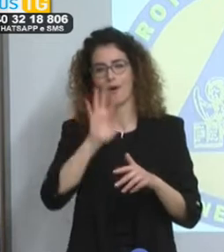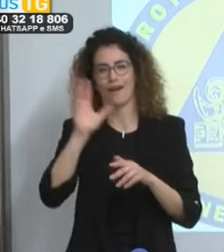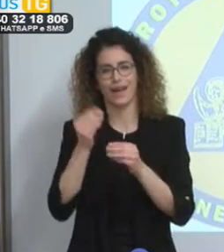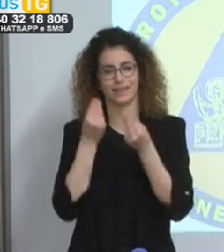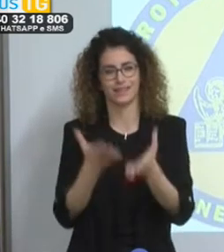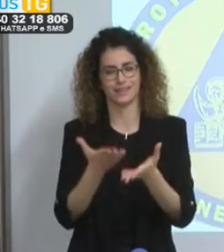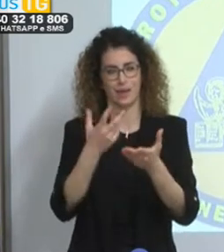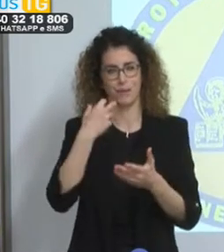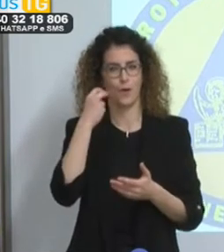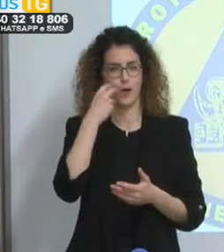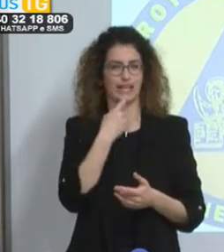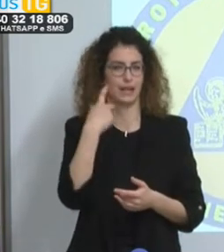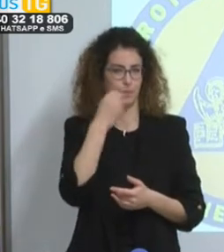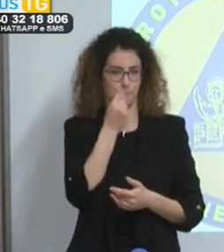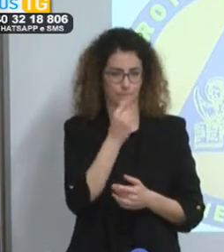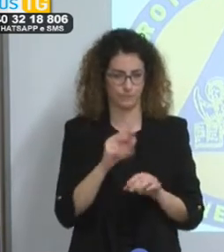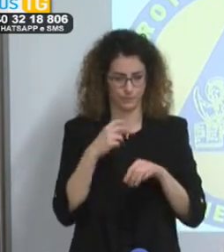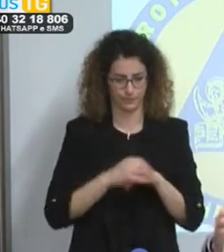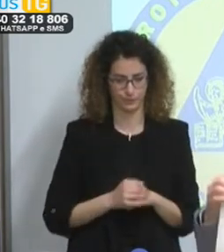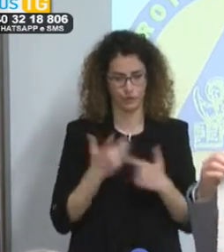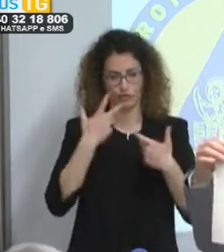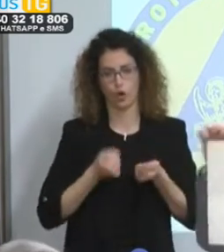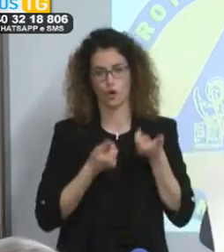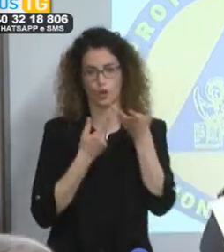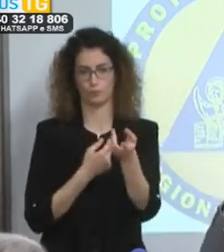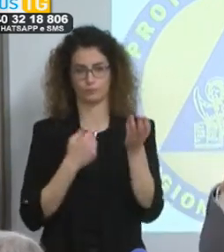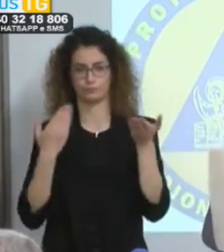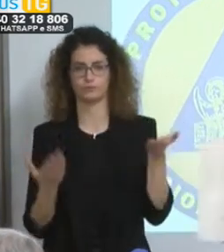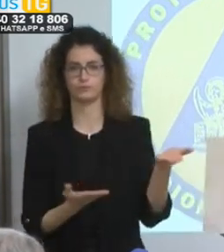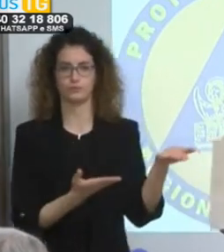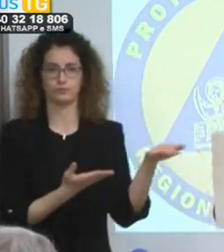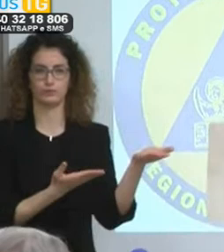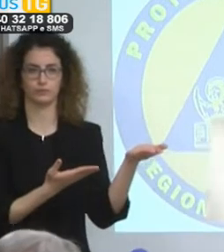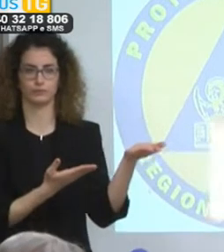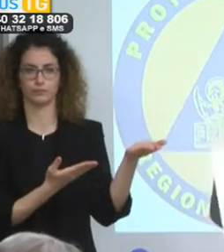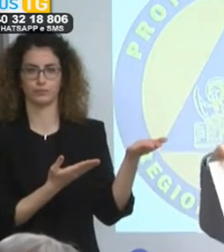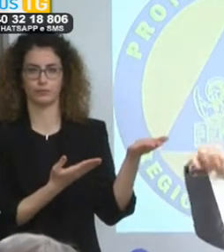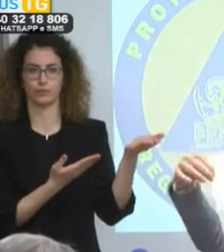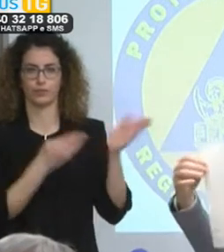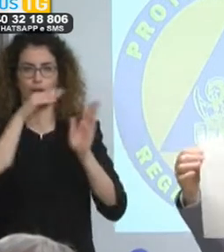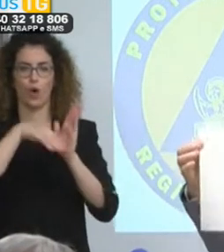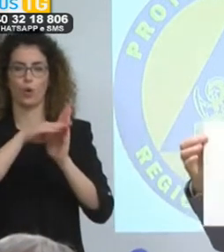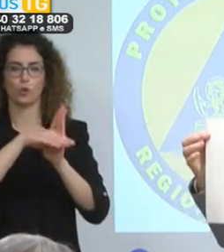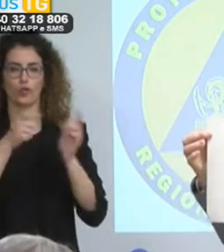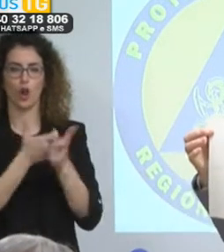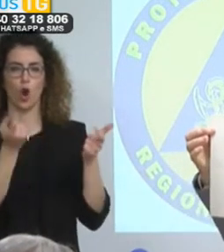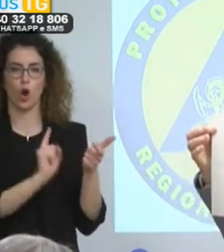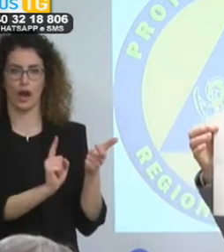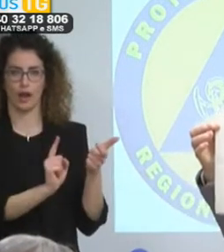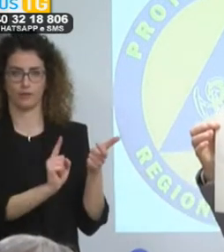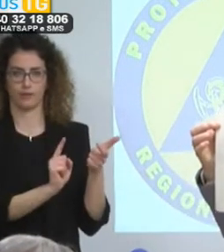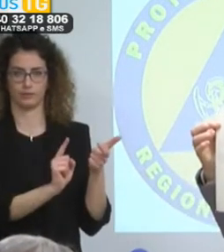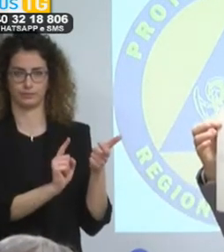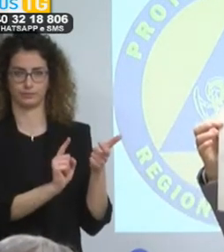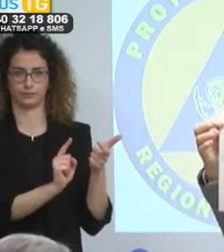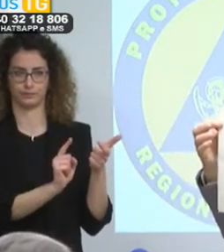E volevo darvi due dati. Questa è la curva dell'area non critica. Quindi